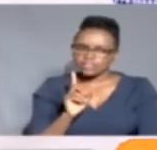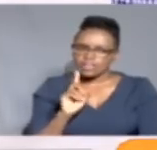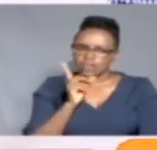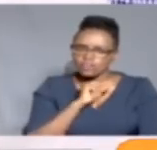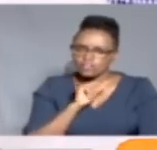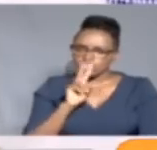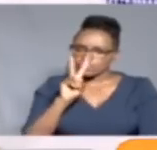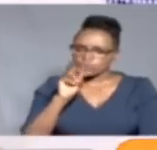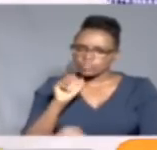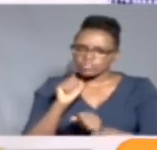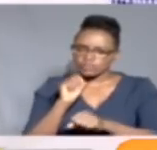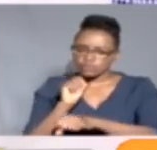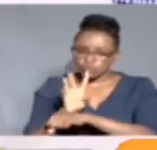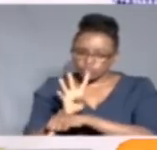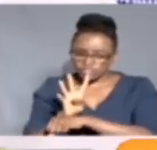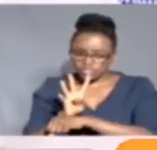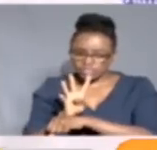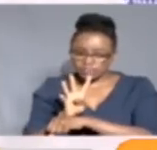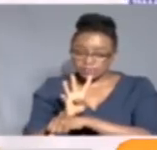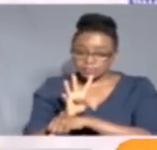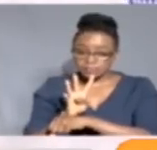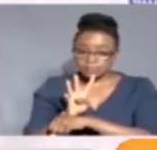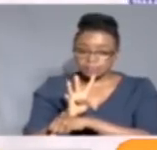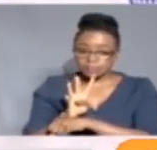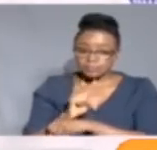ikesha 2014.